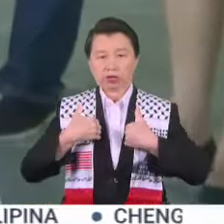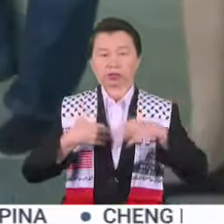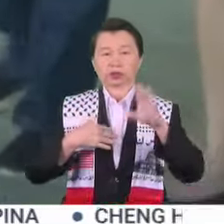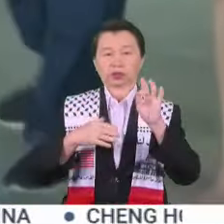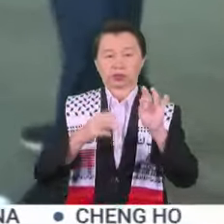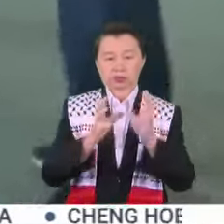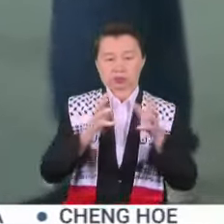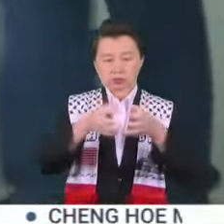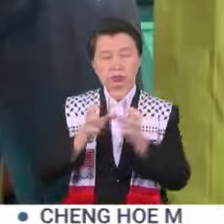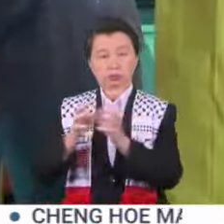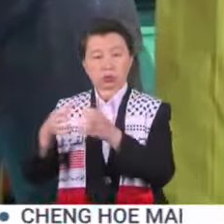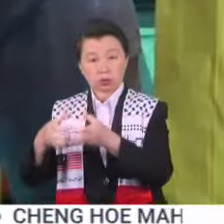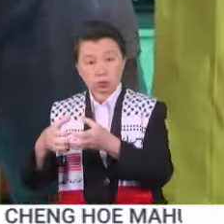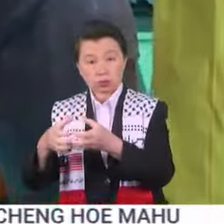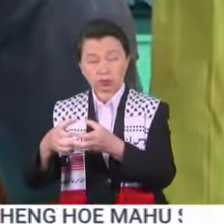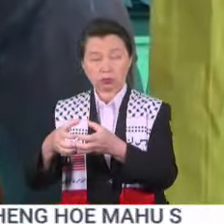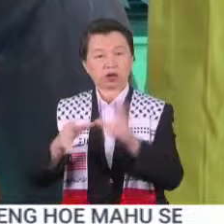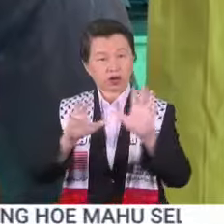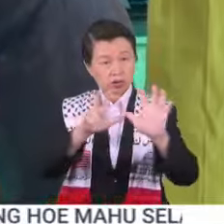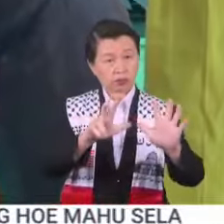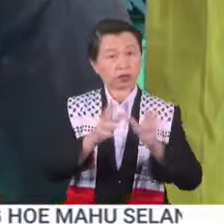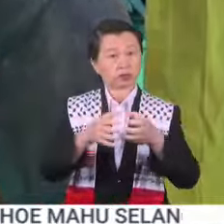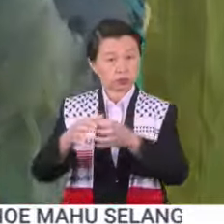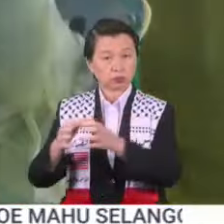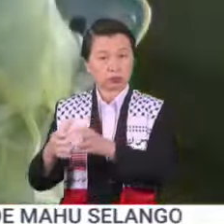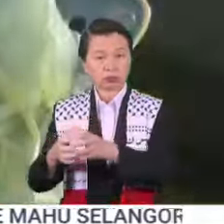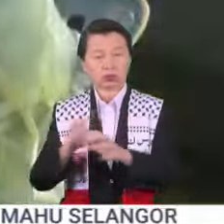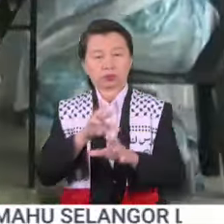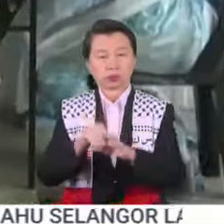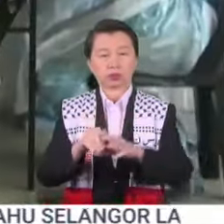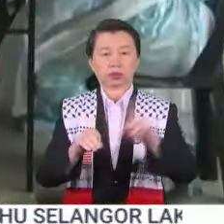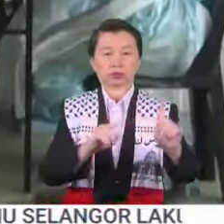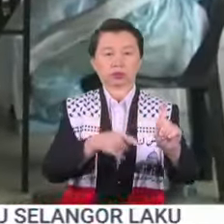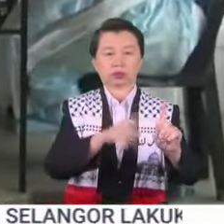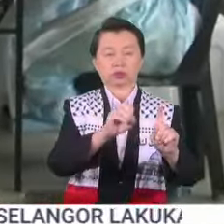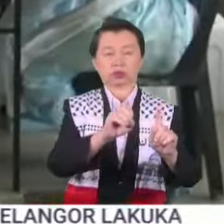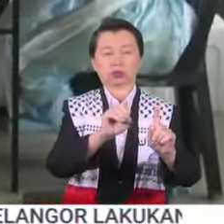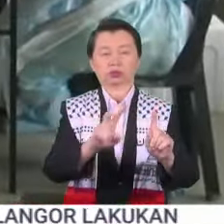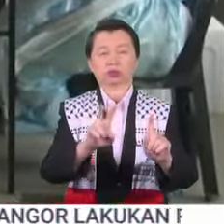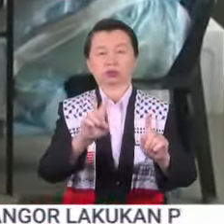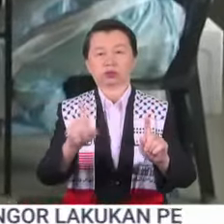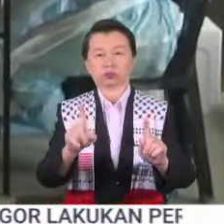8 kluster COVID-19 yang masih aktif membabitkan 121 kes.